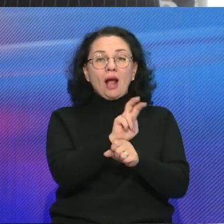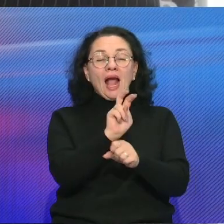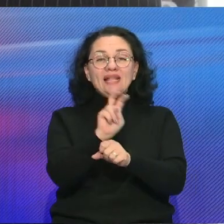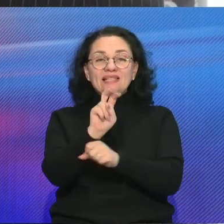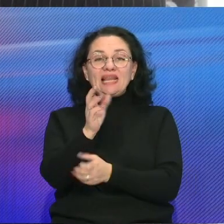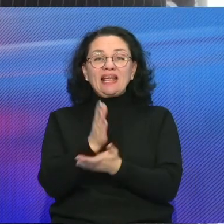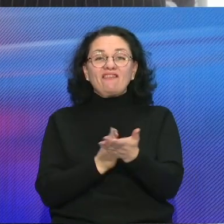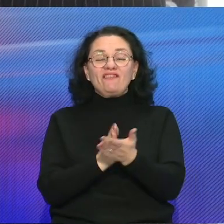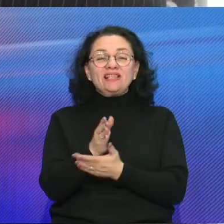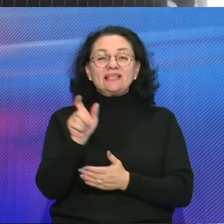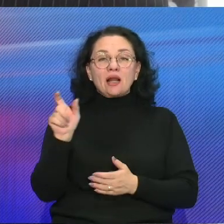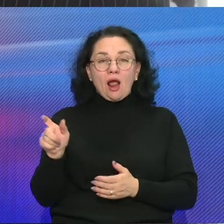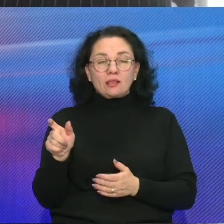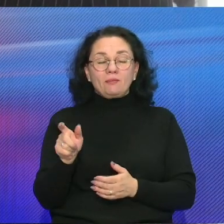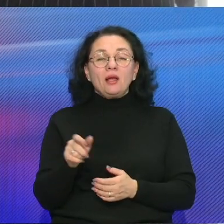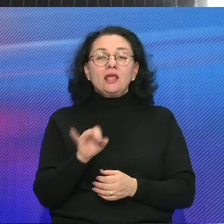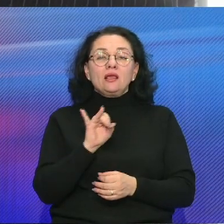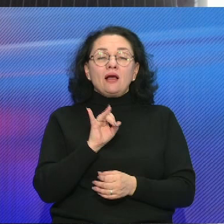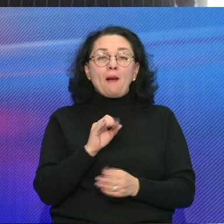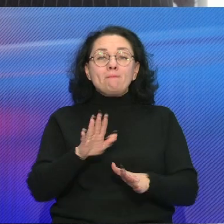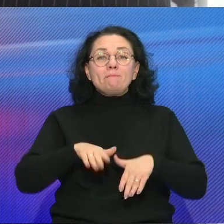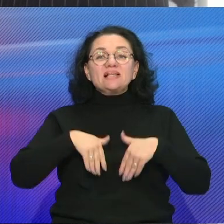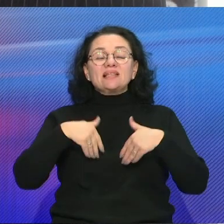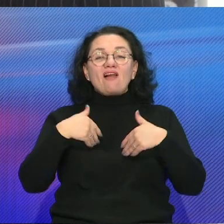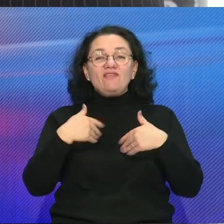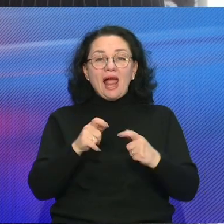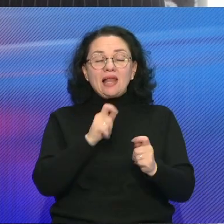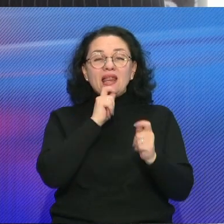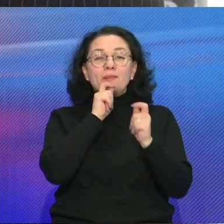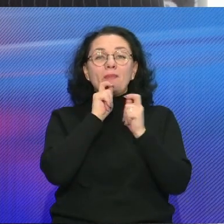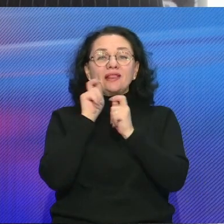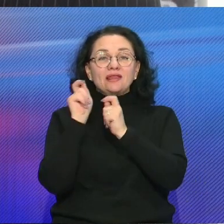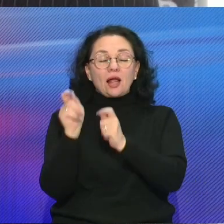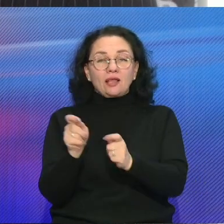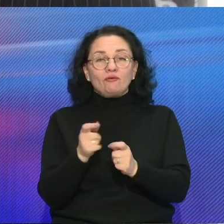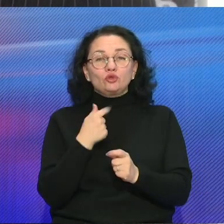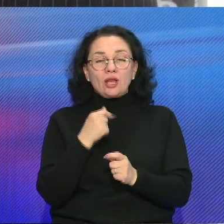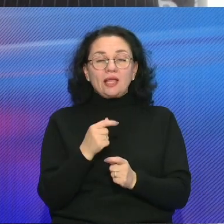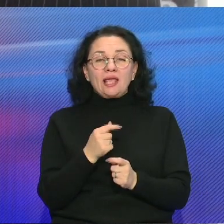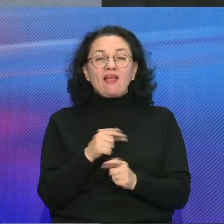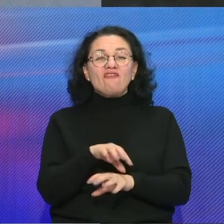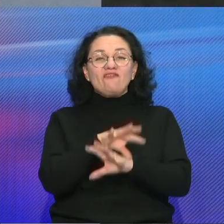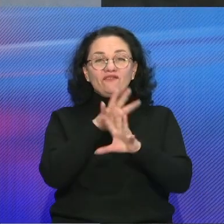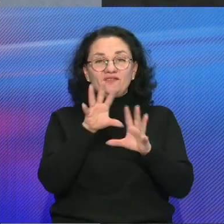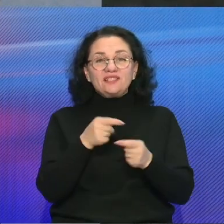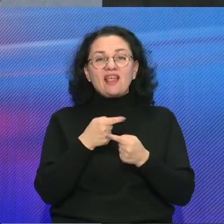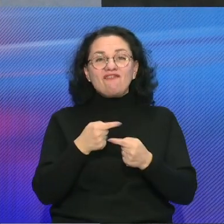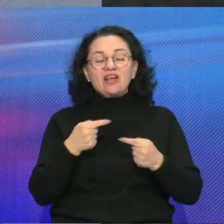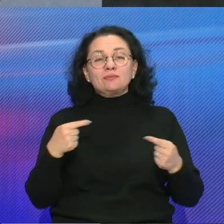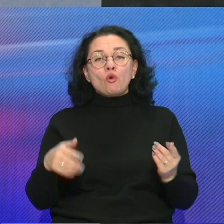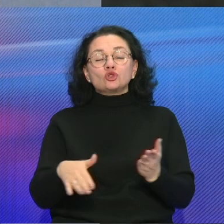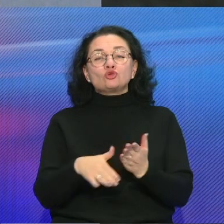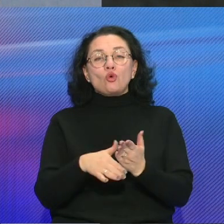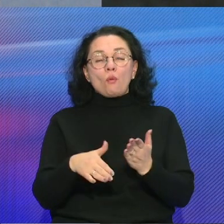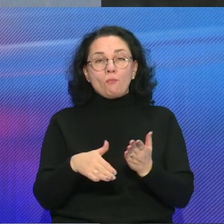другими руководителями общественных организаций, поздравляли, вручали подарки, ну и оказывали всевозможную помощь, если бы какая